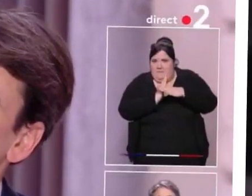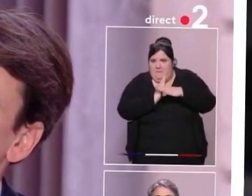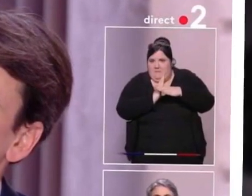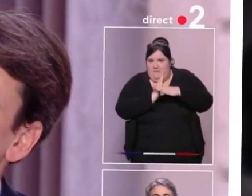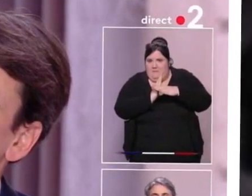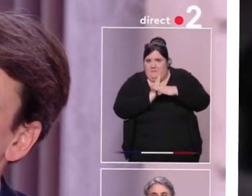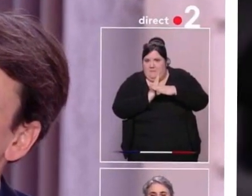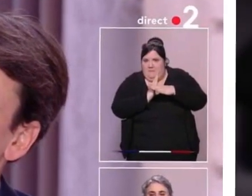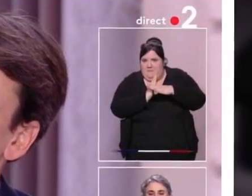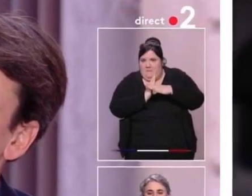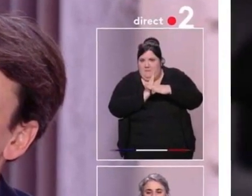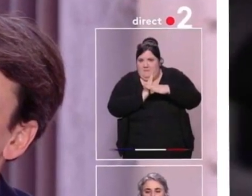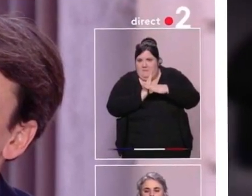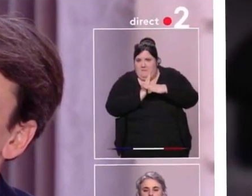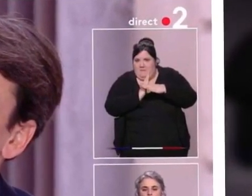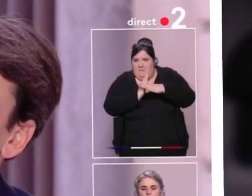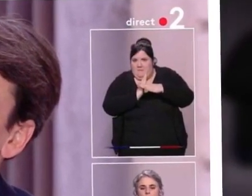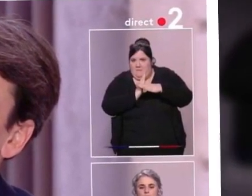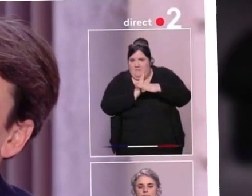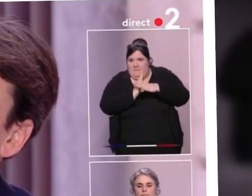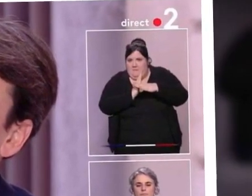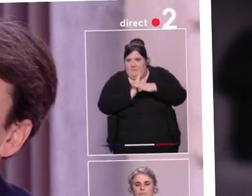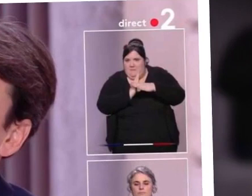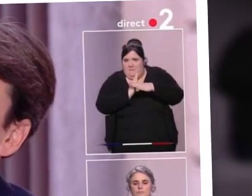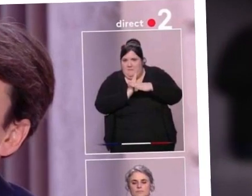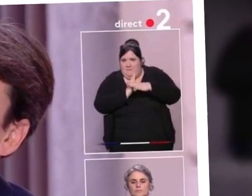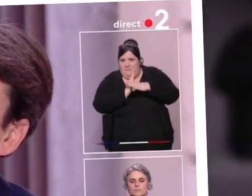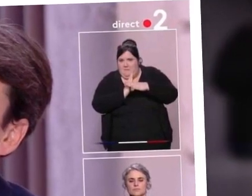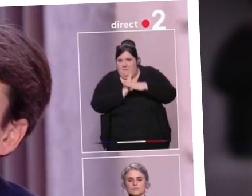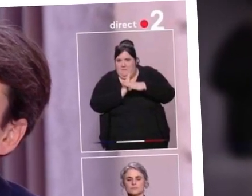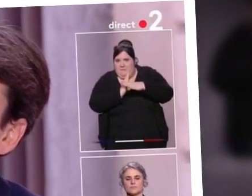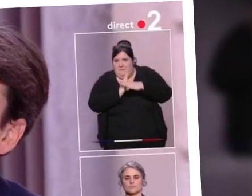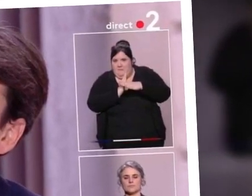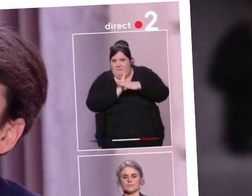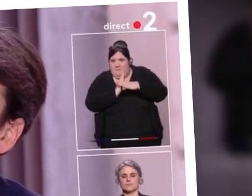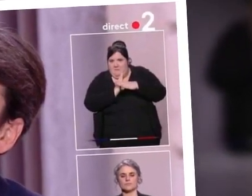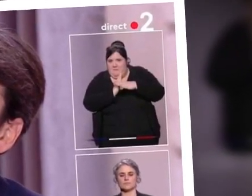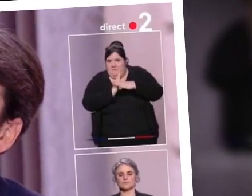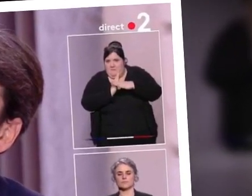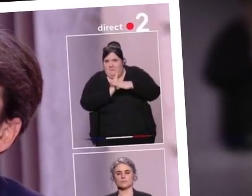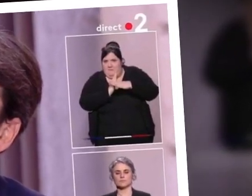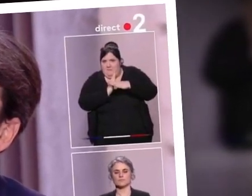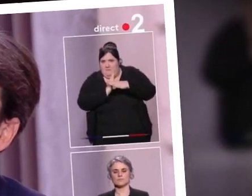On s'entend très bien, garantissait ainsi Julianne Bugier à 20 minutes en fin 2021.